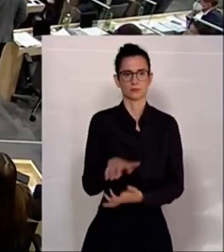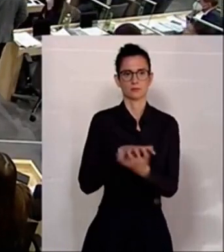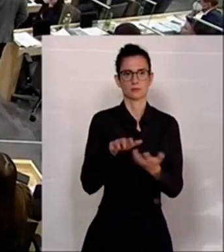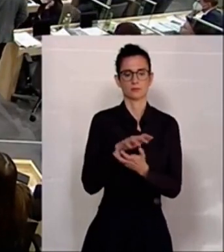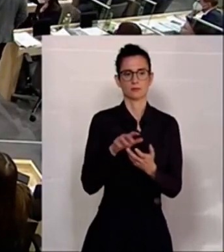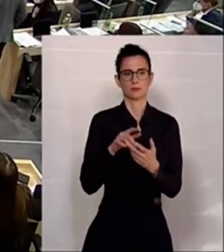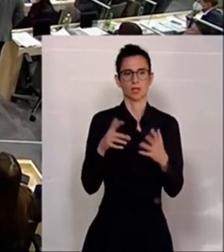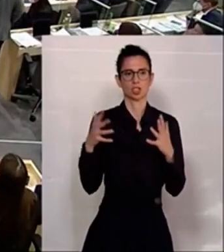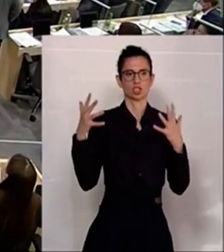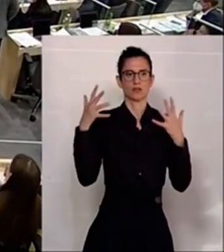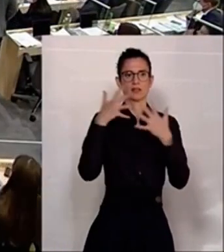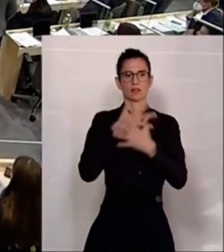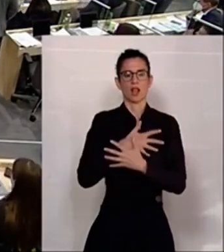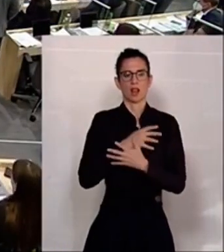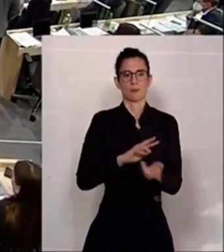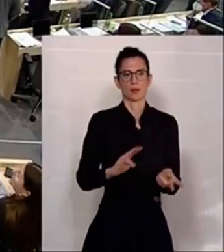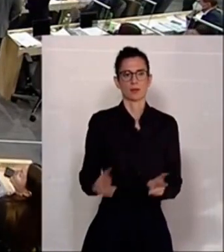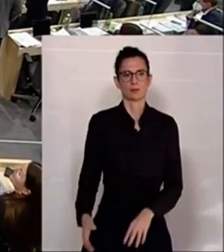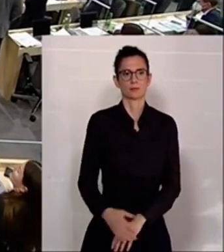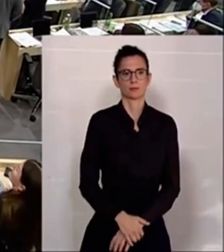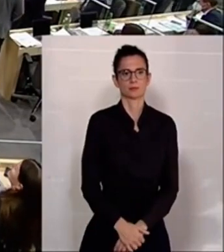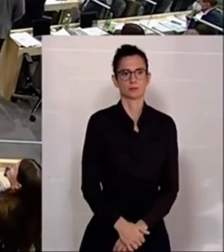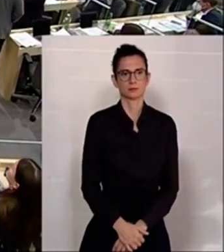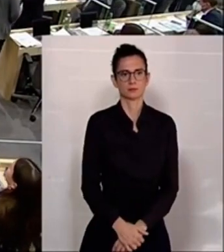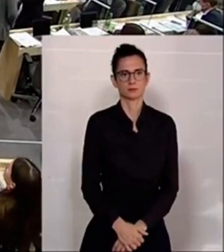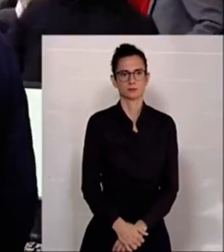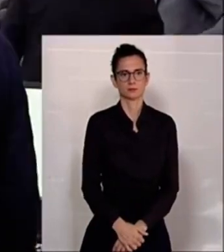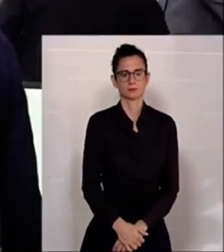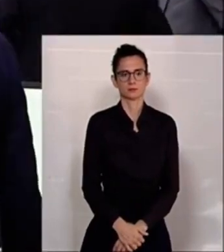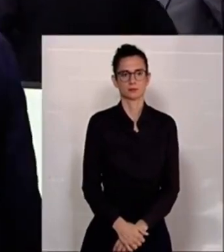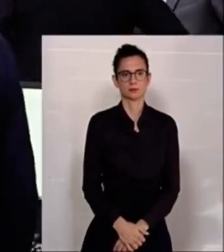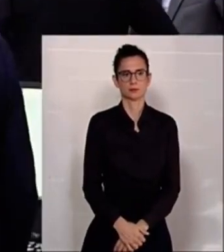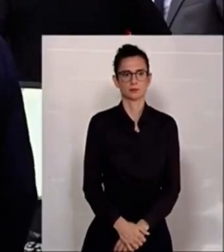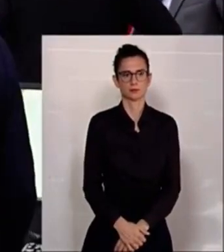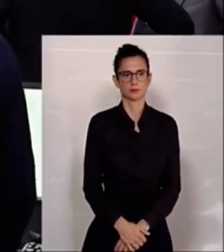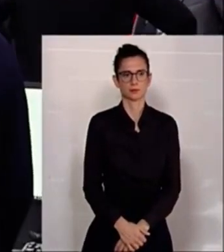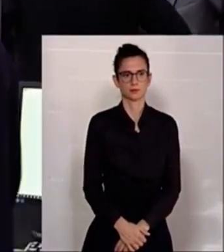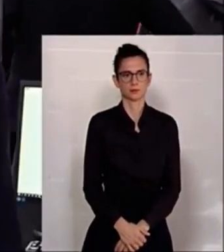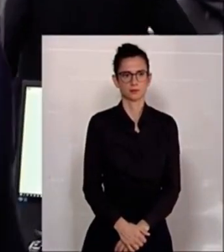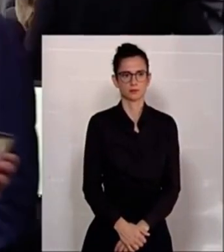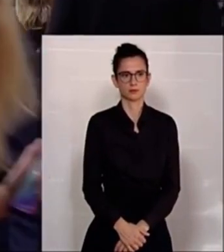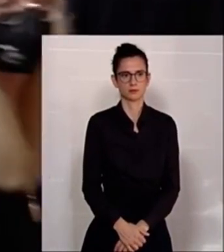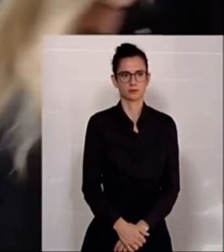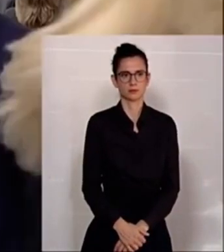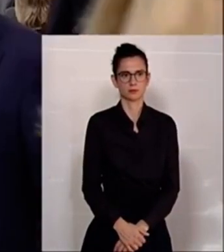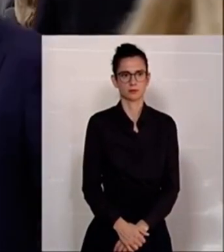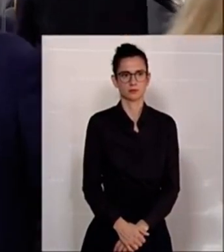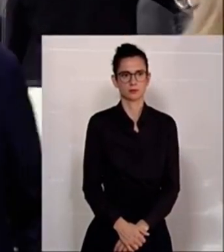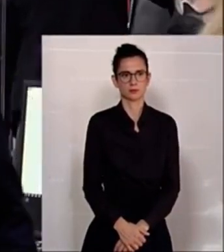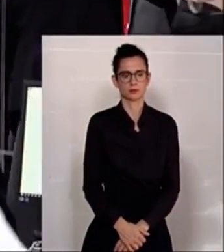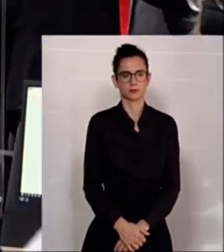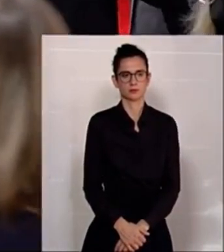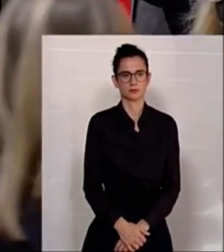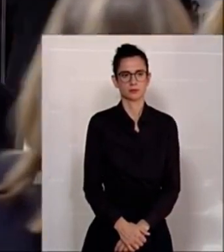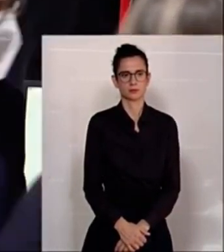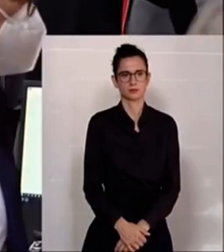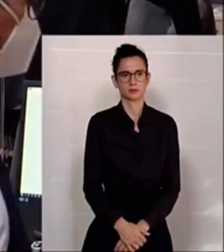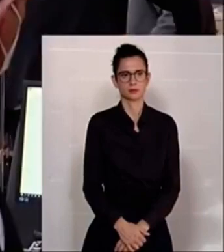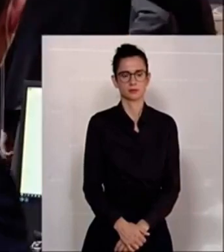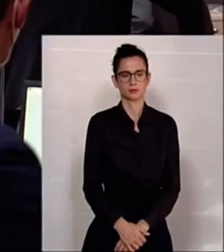ein schwächeanfall von eva-maria holzleitner von der spd voran sprecherin ist jetzt